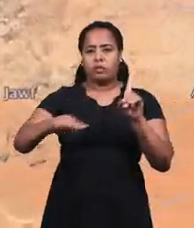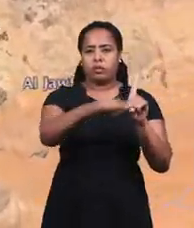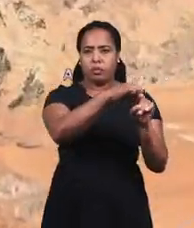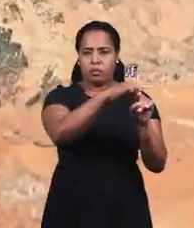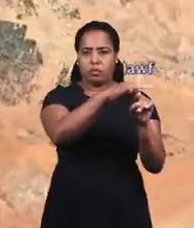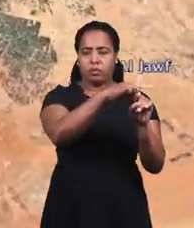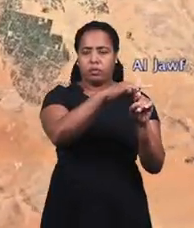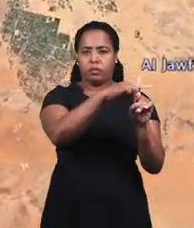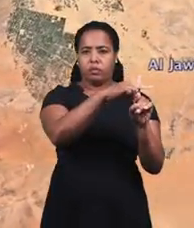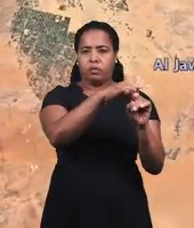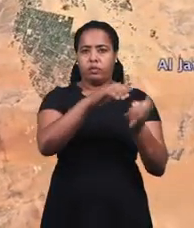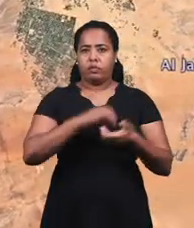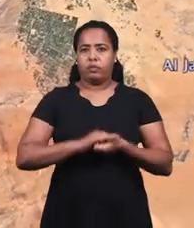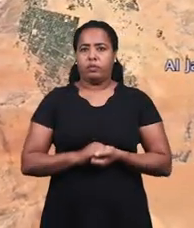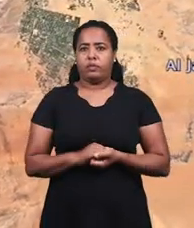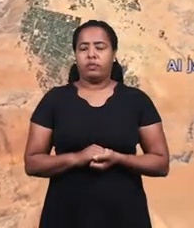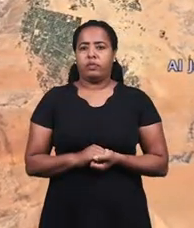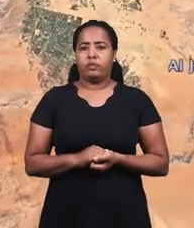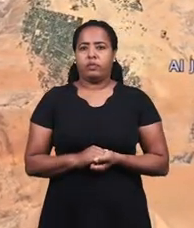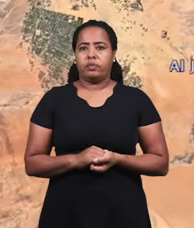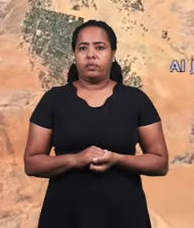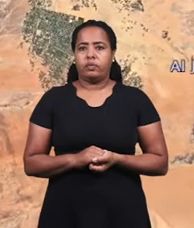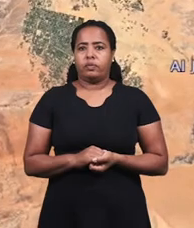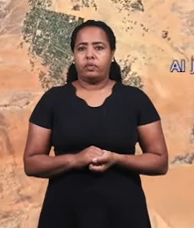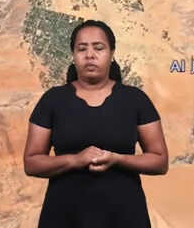na cruz do Calvário.